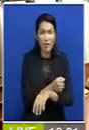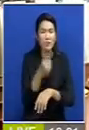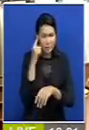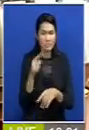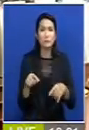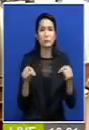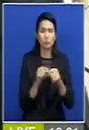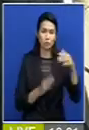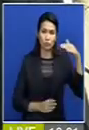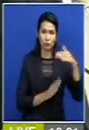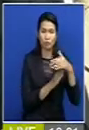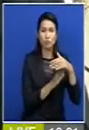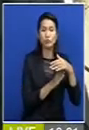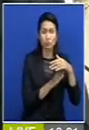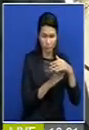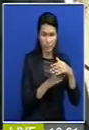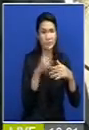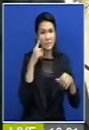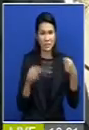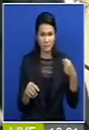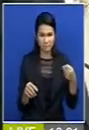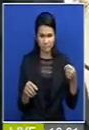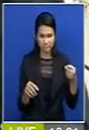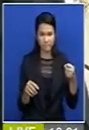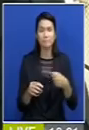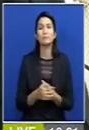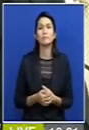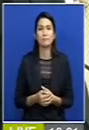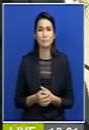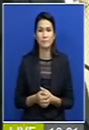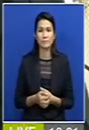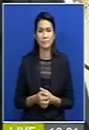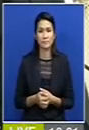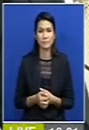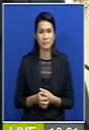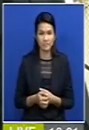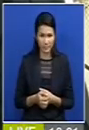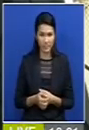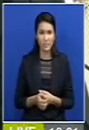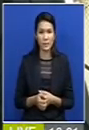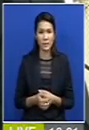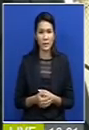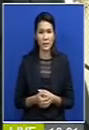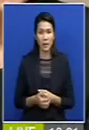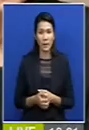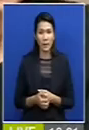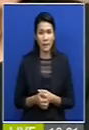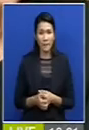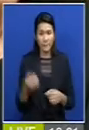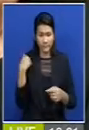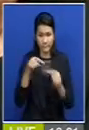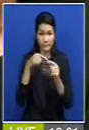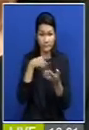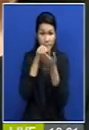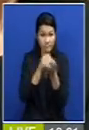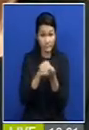ครับสูงสุดที่กำหนดเนี่ยไม่เกิน10บาทต่อรายการด้วยกันแล้วก็จะมีเรื่องของบริ